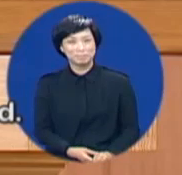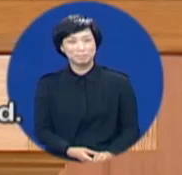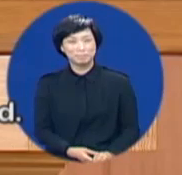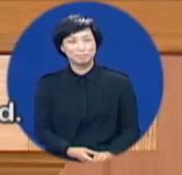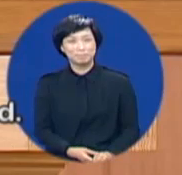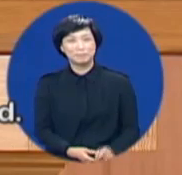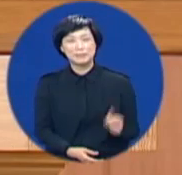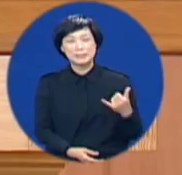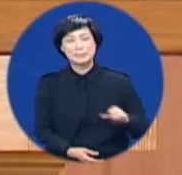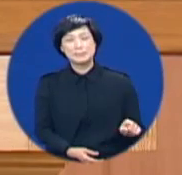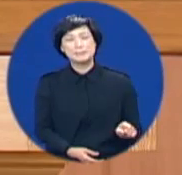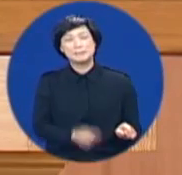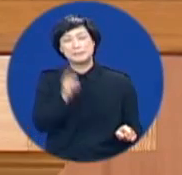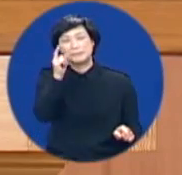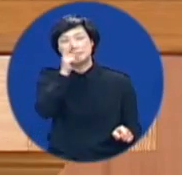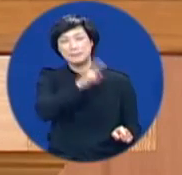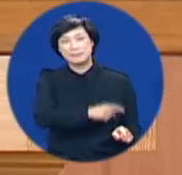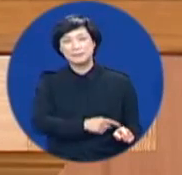나쁜 놈들.